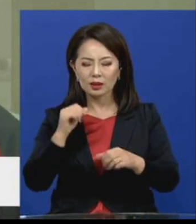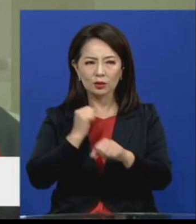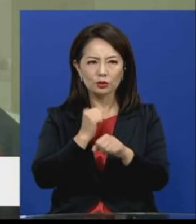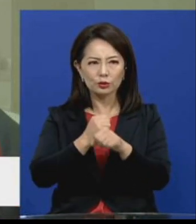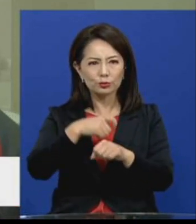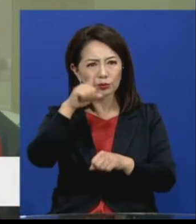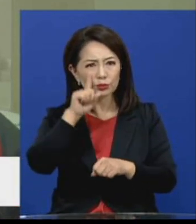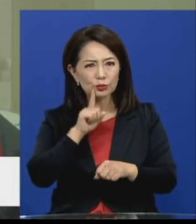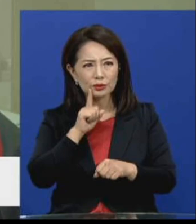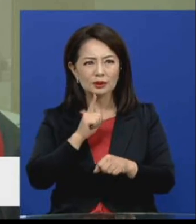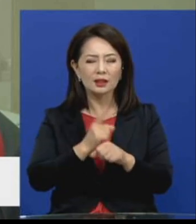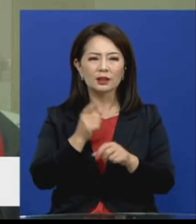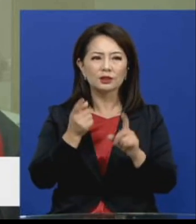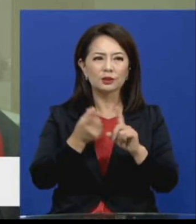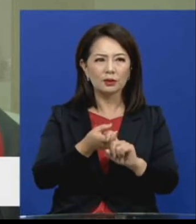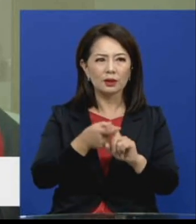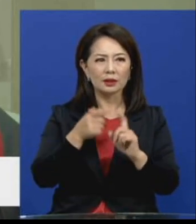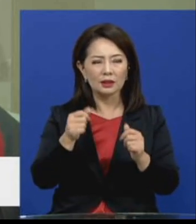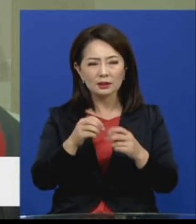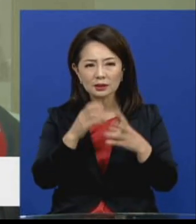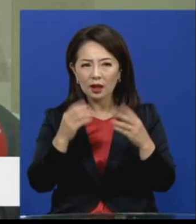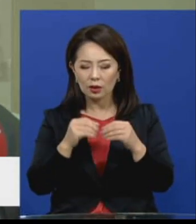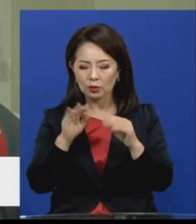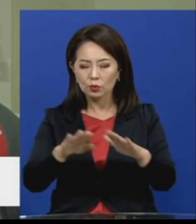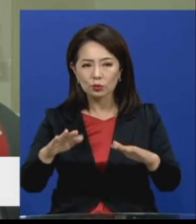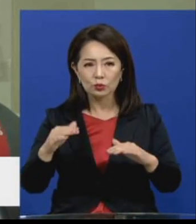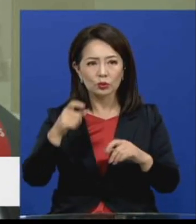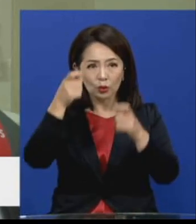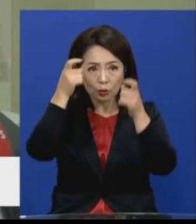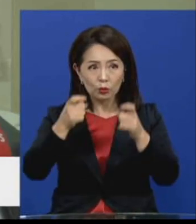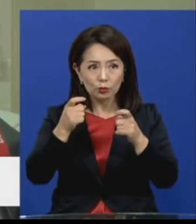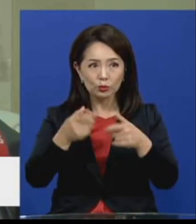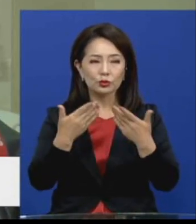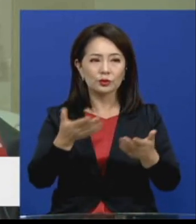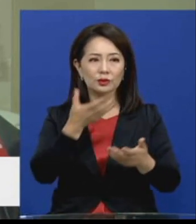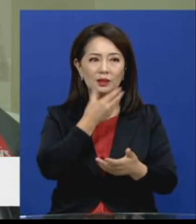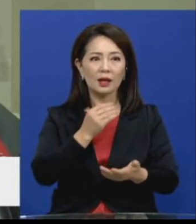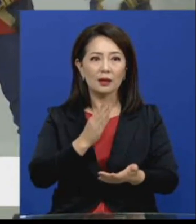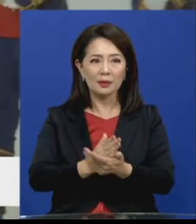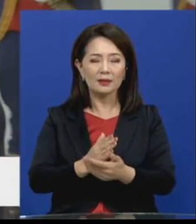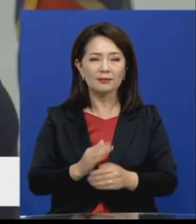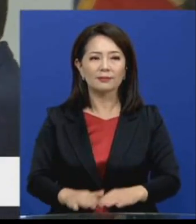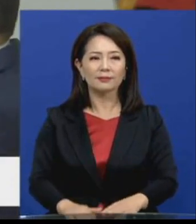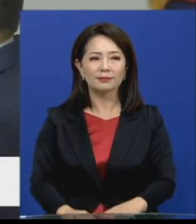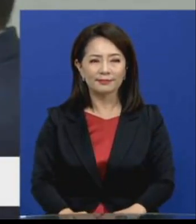дуртай сайн хүн болгож одоо хүмүүж үлсэн. Үнэхээр сайхан байна.